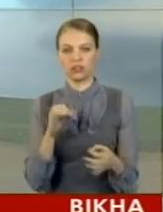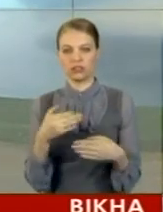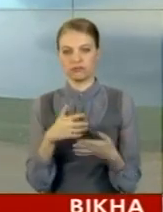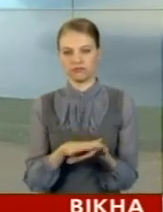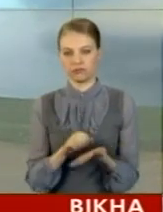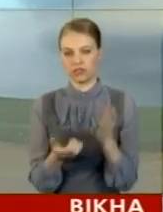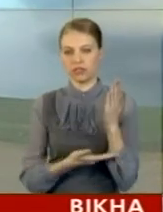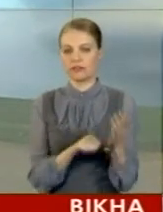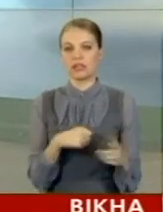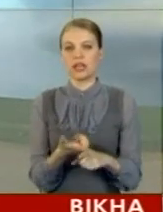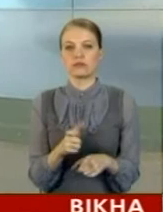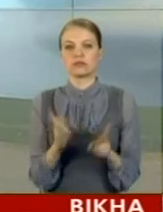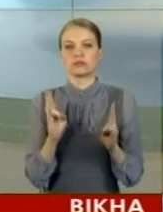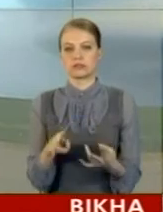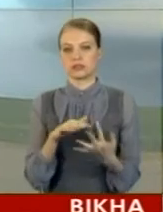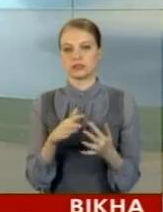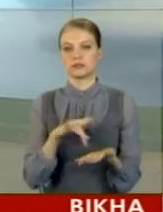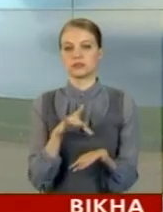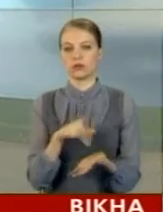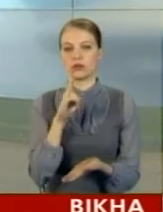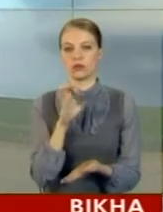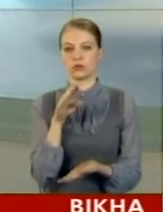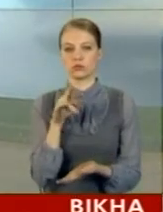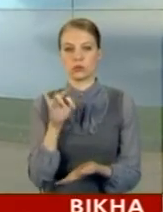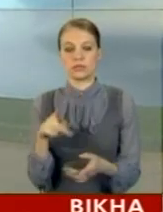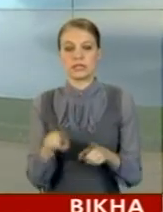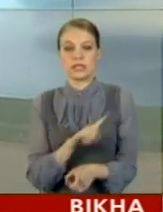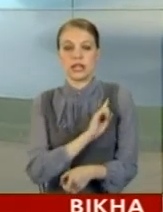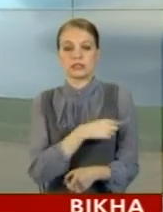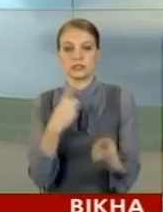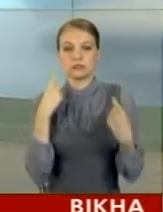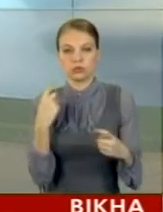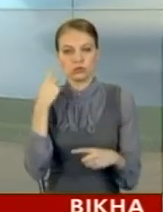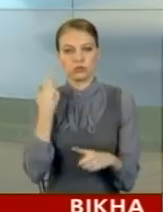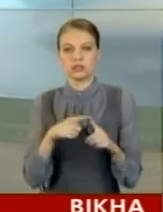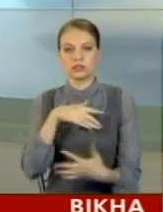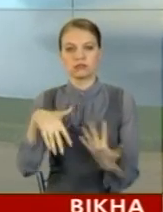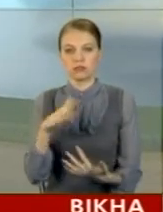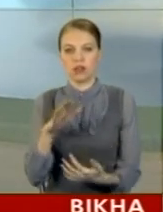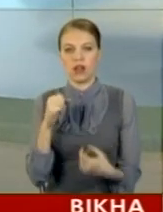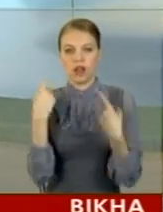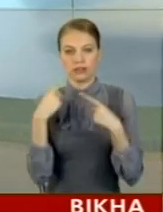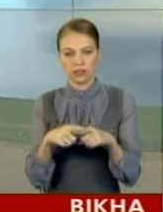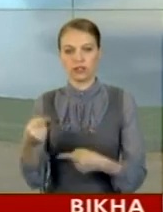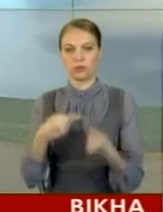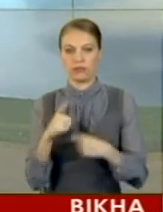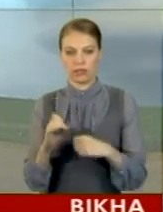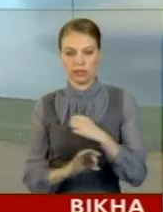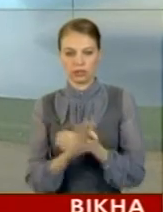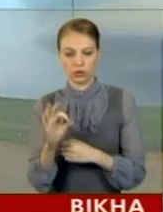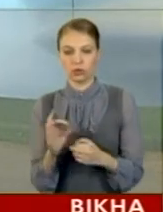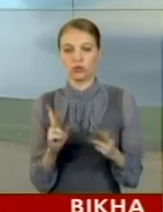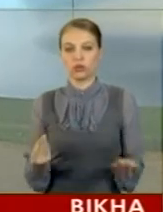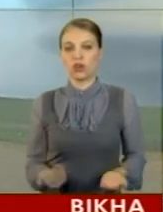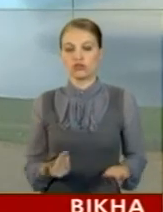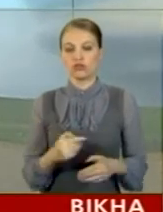дерева. Найбільше дісталося містечкові Костопіль. Так сильно гуркотіло, що люди думали, то не буревій, а важка техніка вертається зі сходу. Як